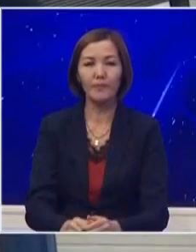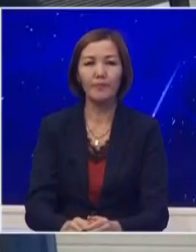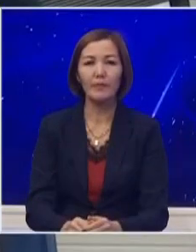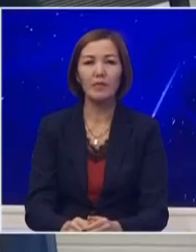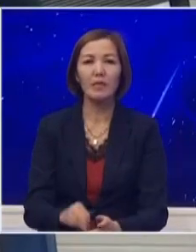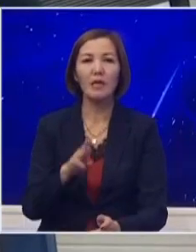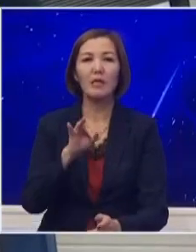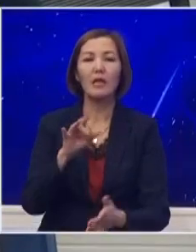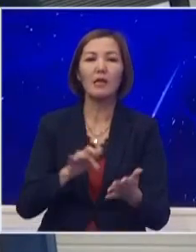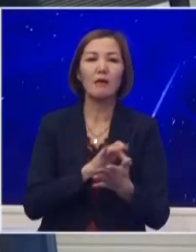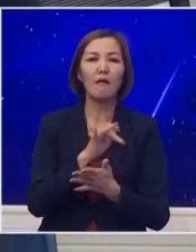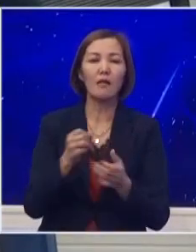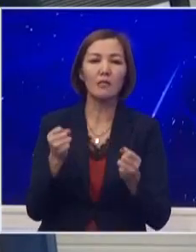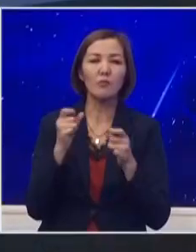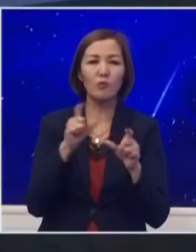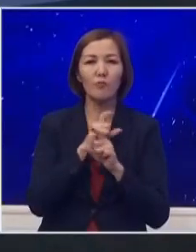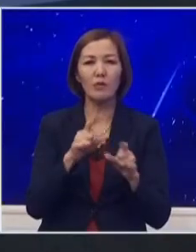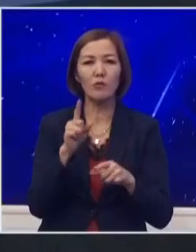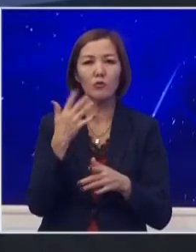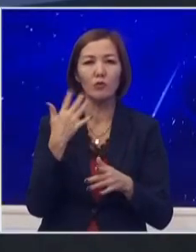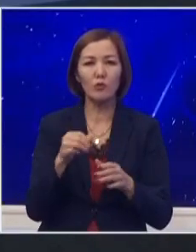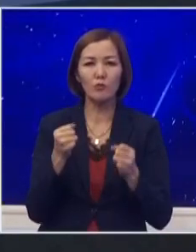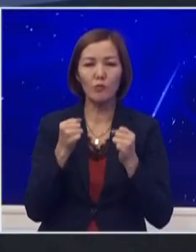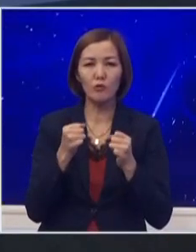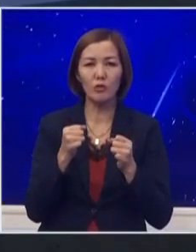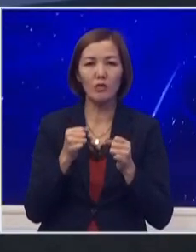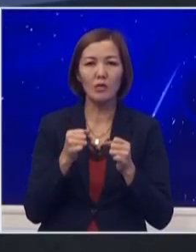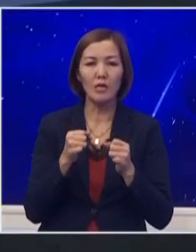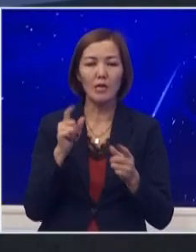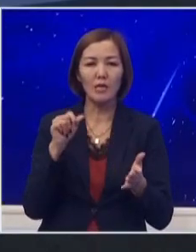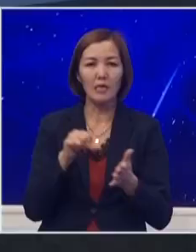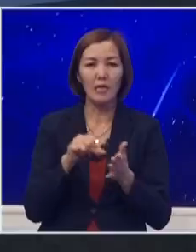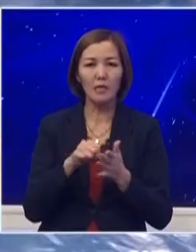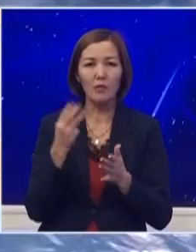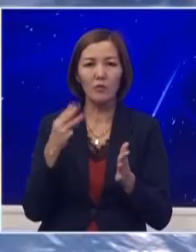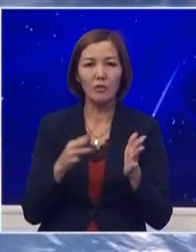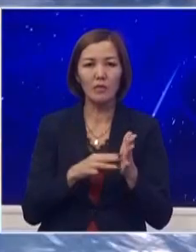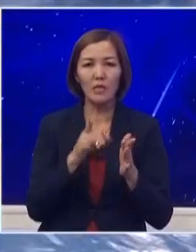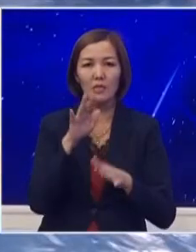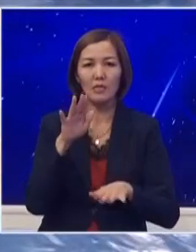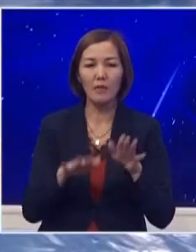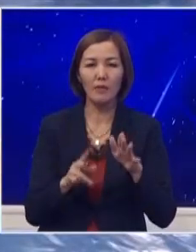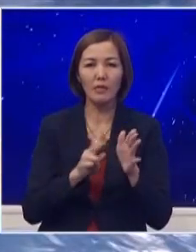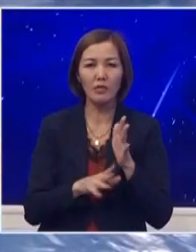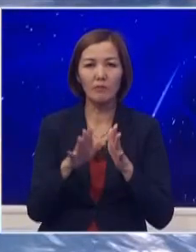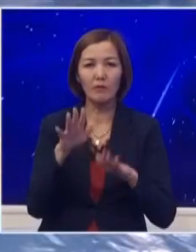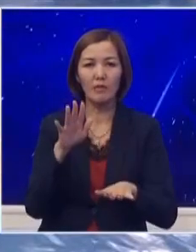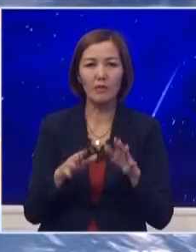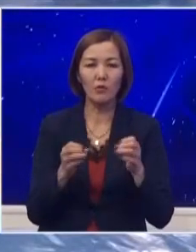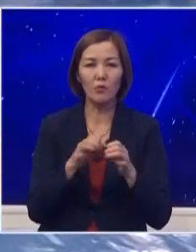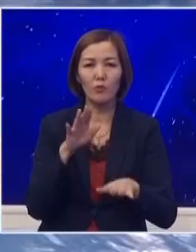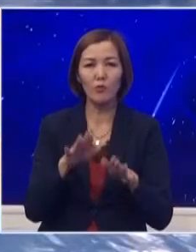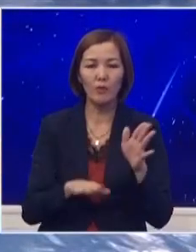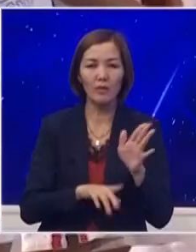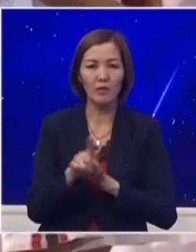Талғар қаласының спорт мектебіне 150-ге жуық балуан жиналды. Олар 38-ден 75 келге дейінгі 10 түрлі салмақта күш қарымын көрсетеді.